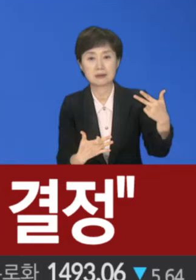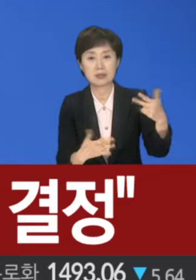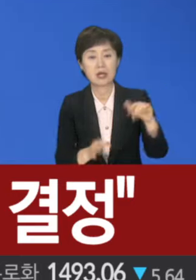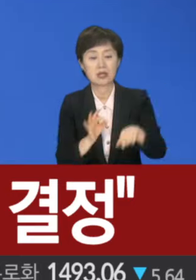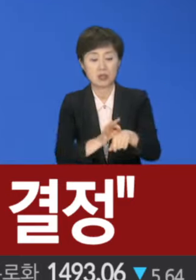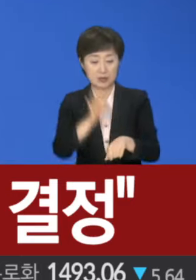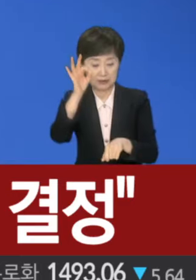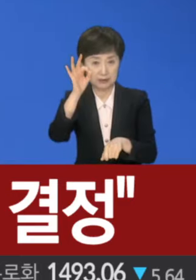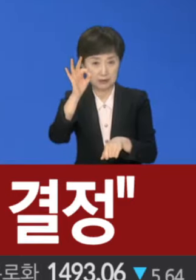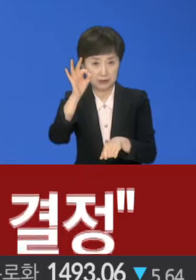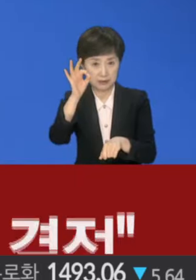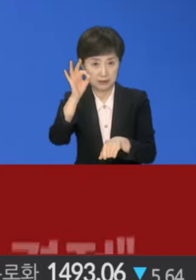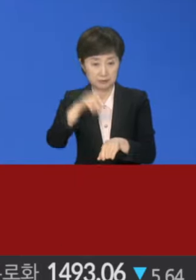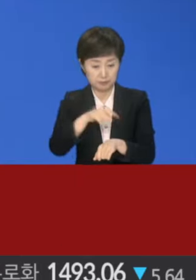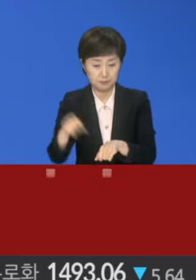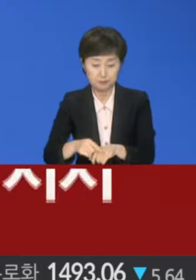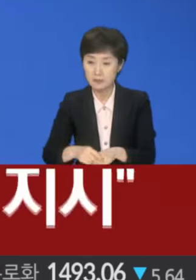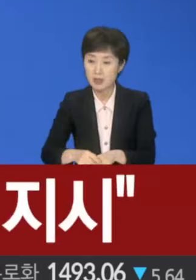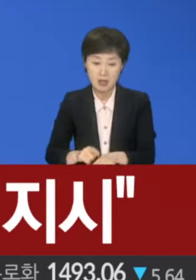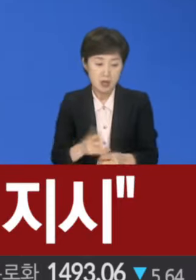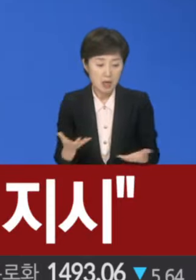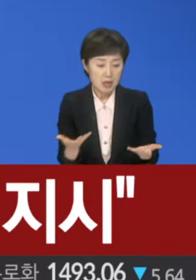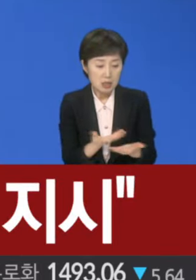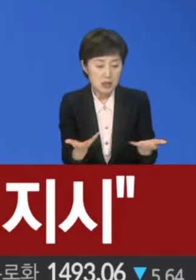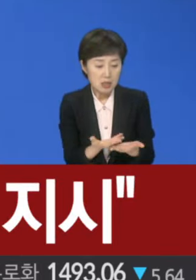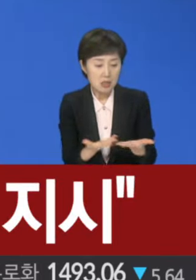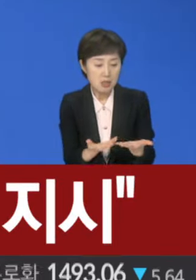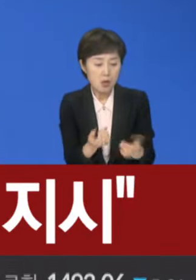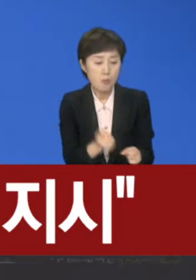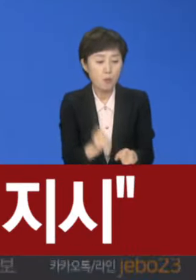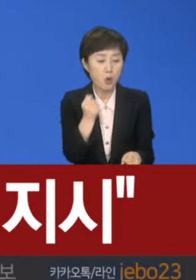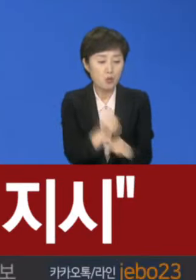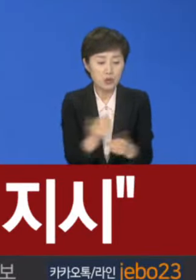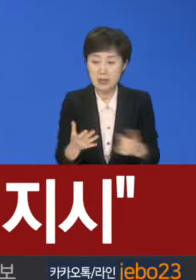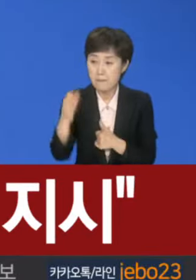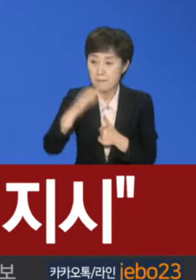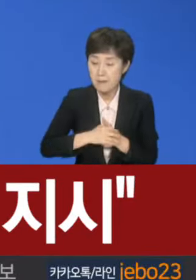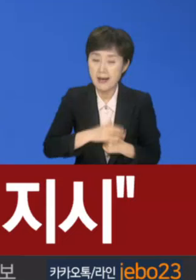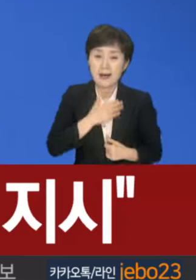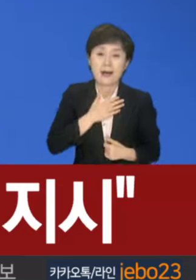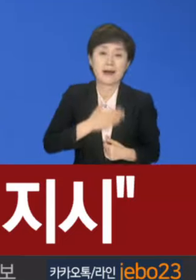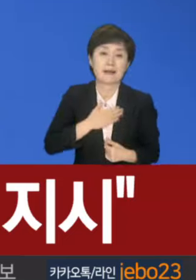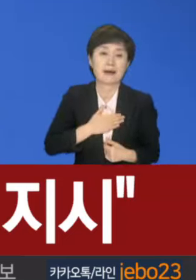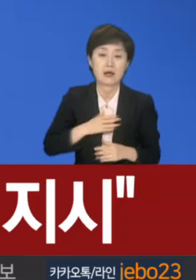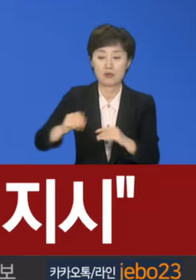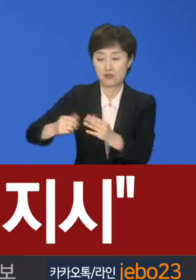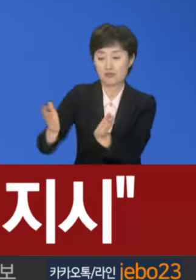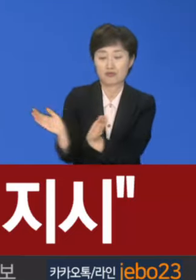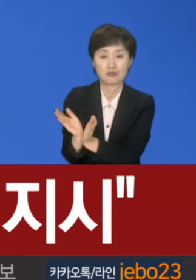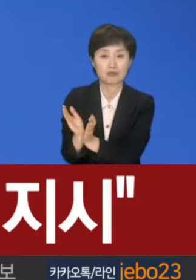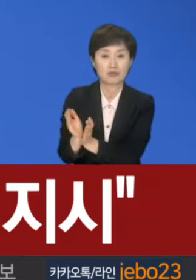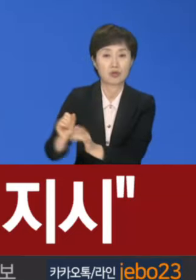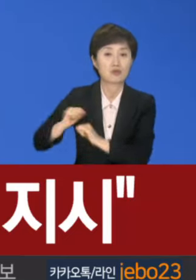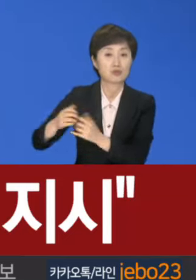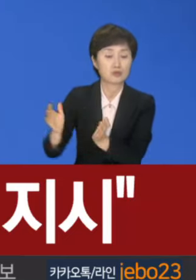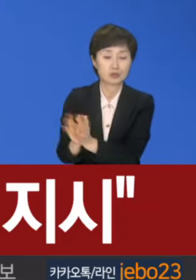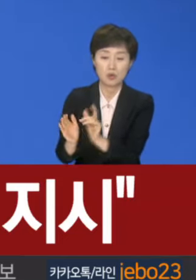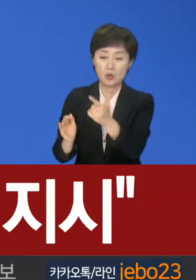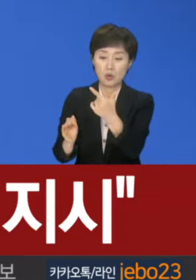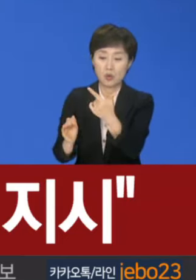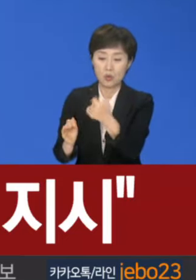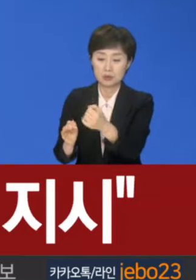이 신속기동부대장에게 호우피해 복구작전 임무가 부여되고 육군 54단이 이